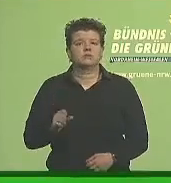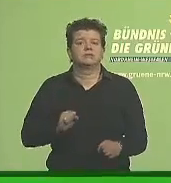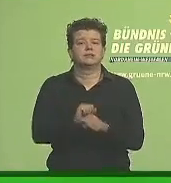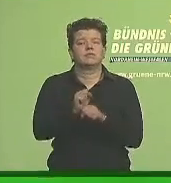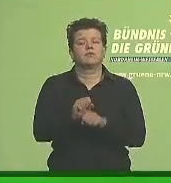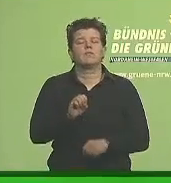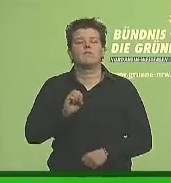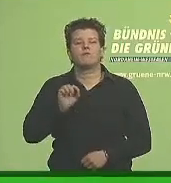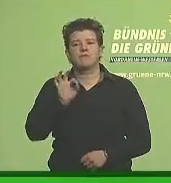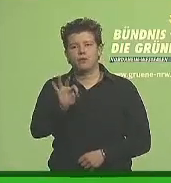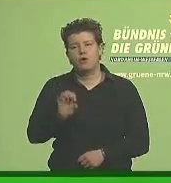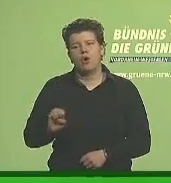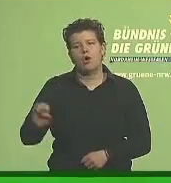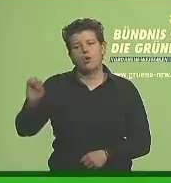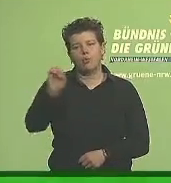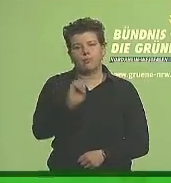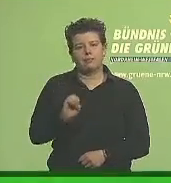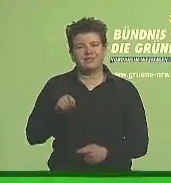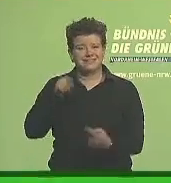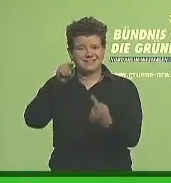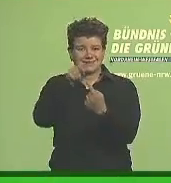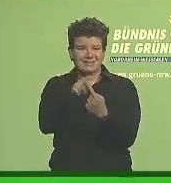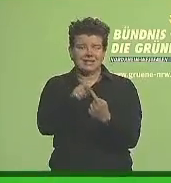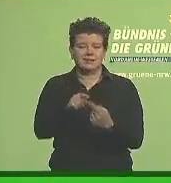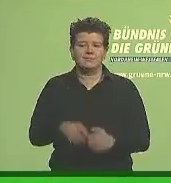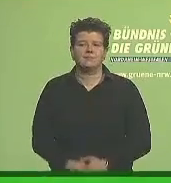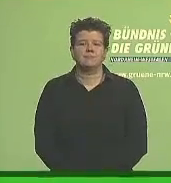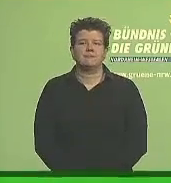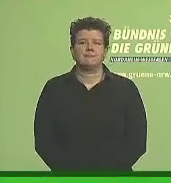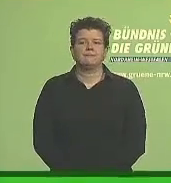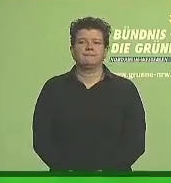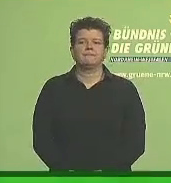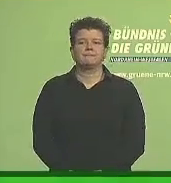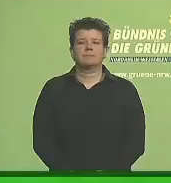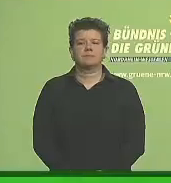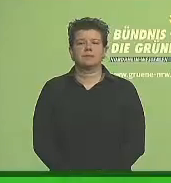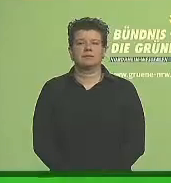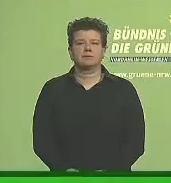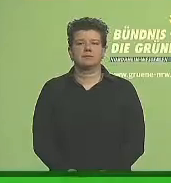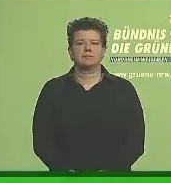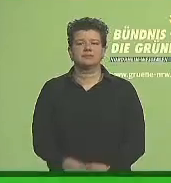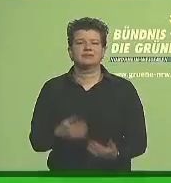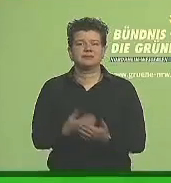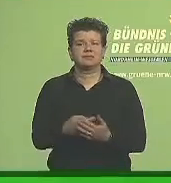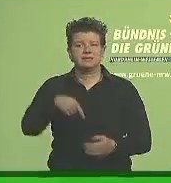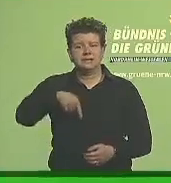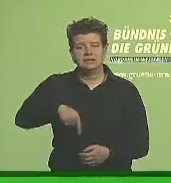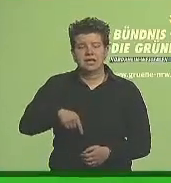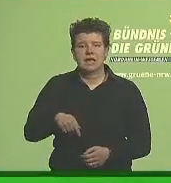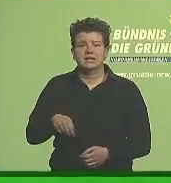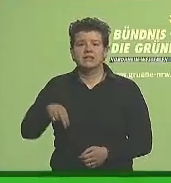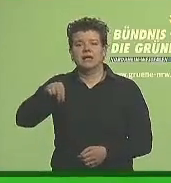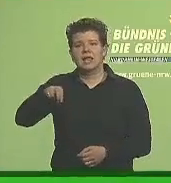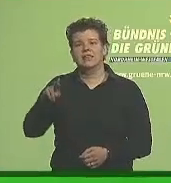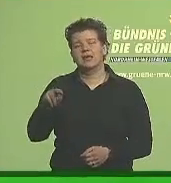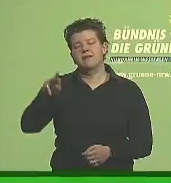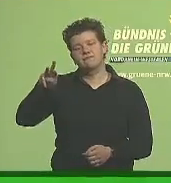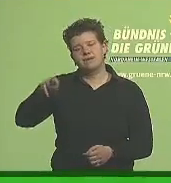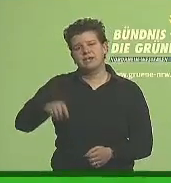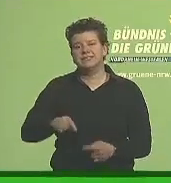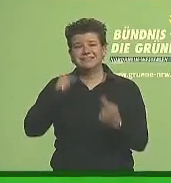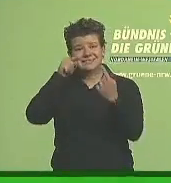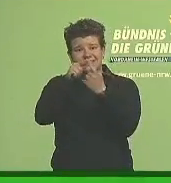nationalen Klimaschutzziele erreichen wollen, dann wird es nicht gehen, ohne dass wir in Nordrhein-Westfalen unsere Ziele erreichen. So wird eine Melodie draus.